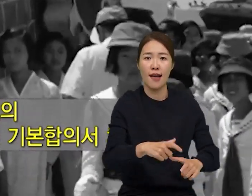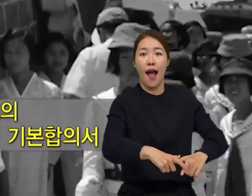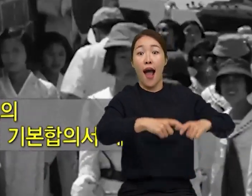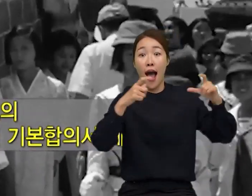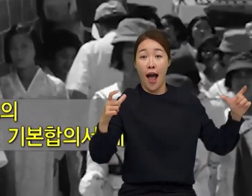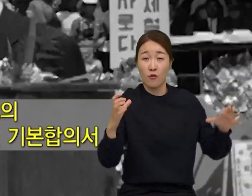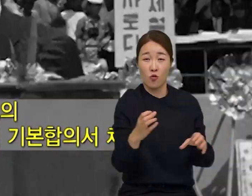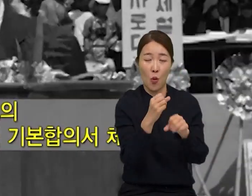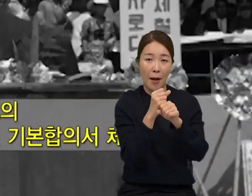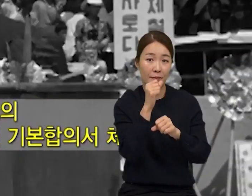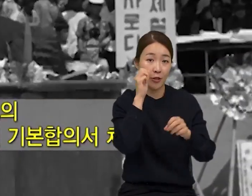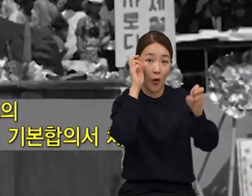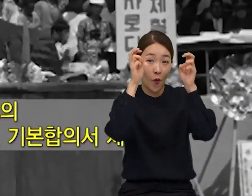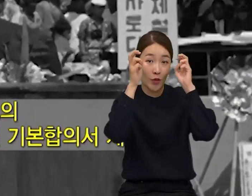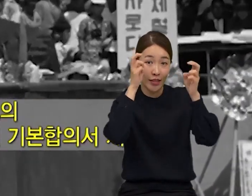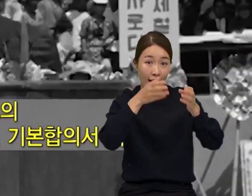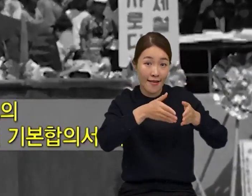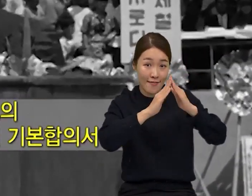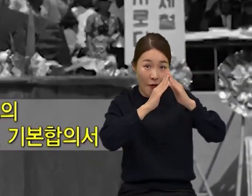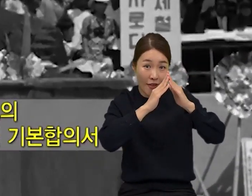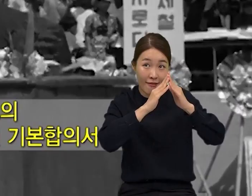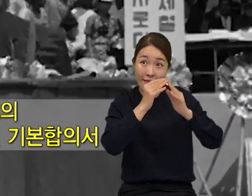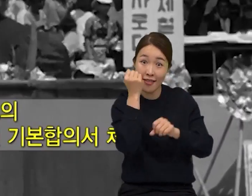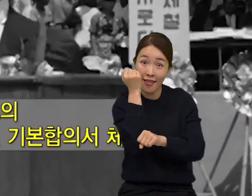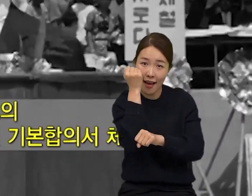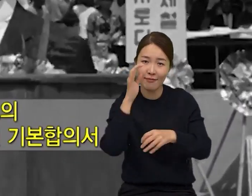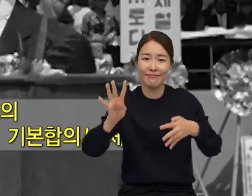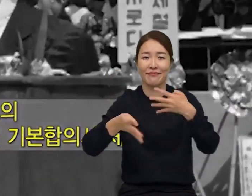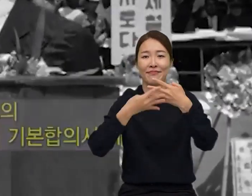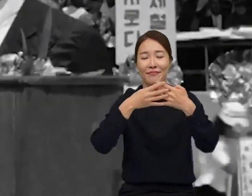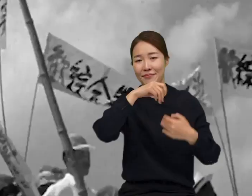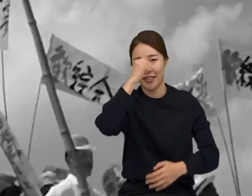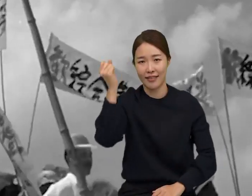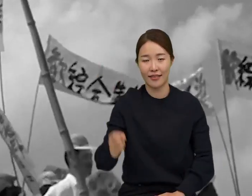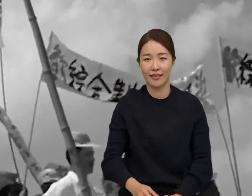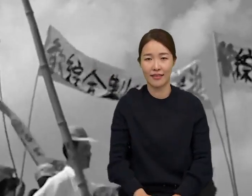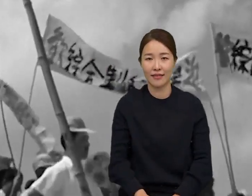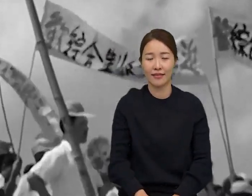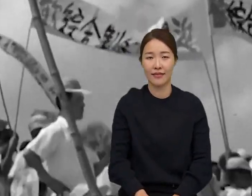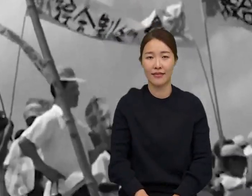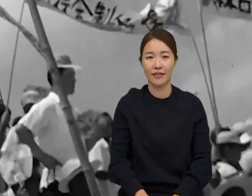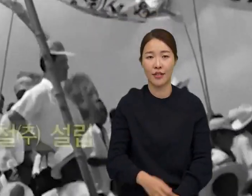규모의 종합제철공장 건설 기본 합의서를 체결했다.